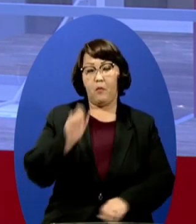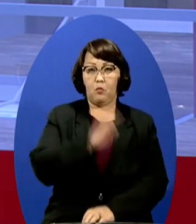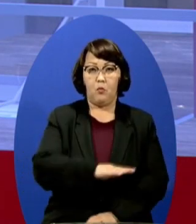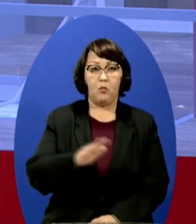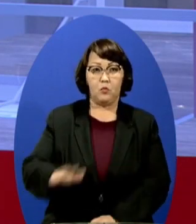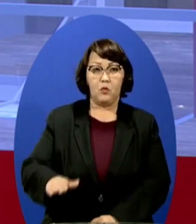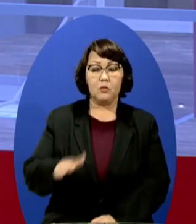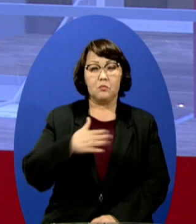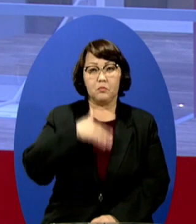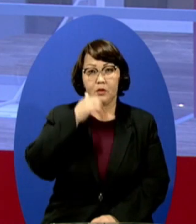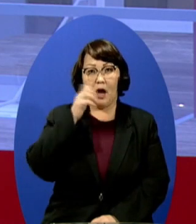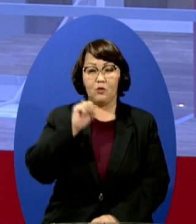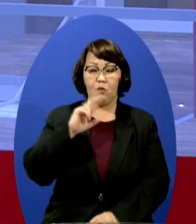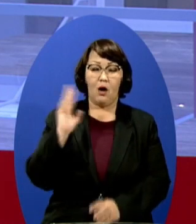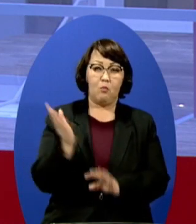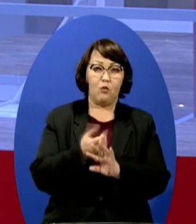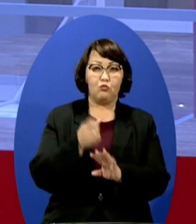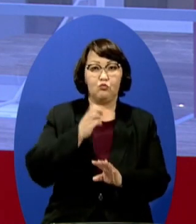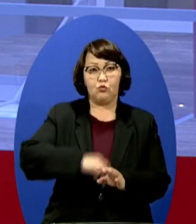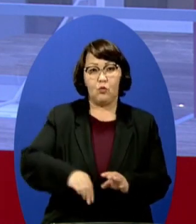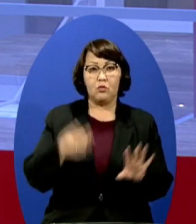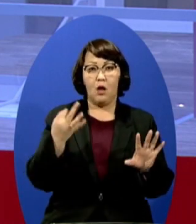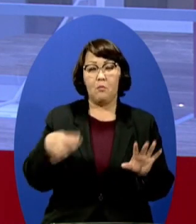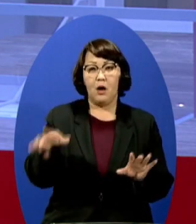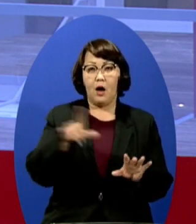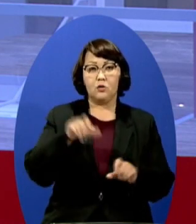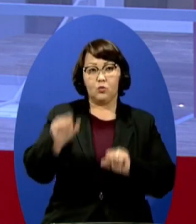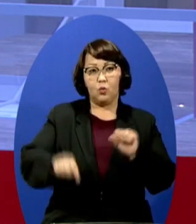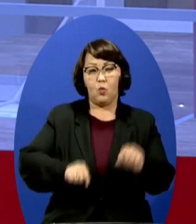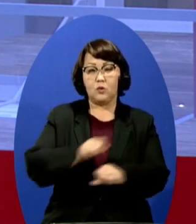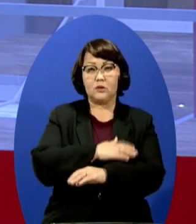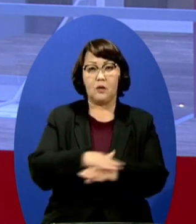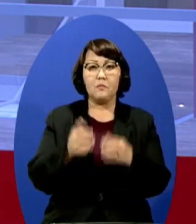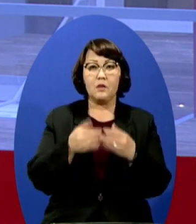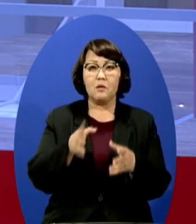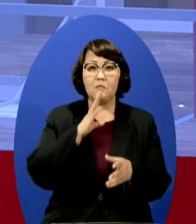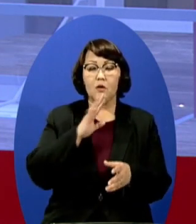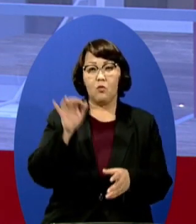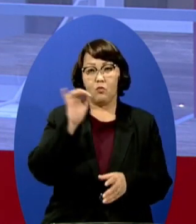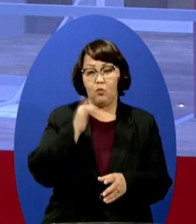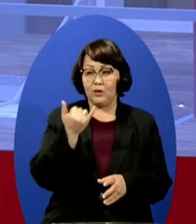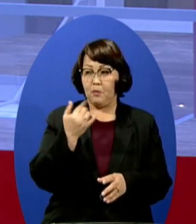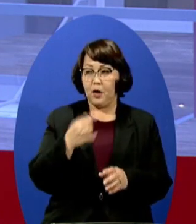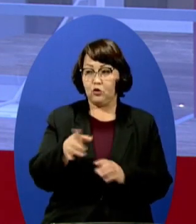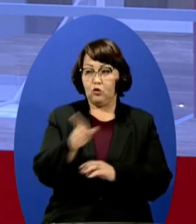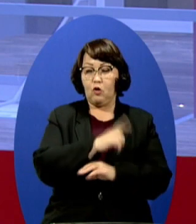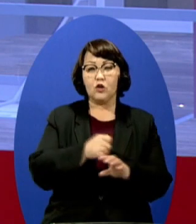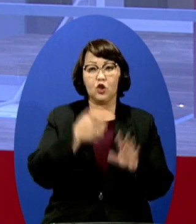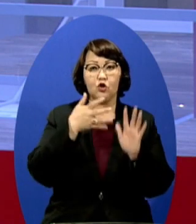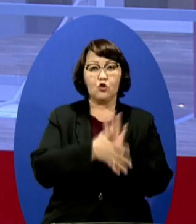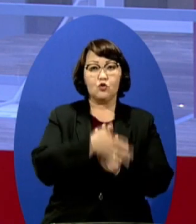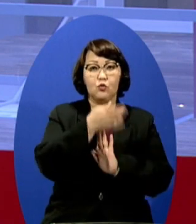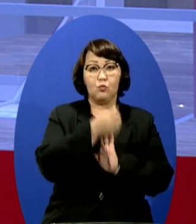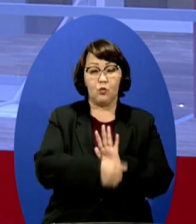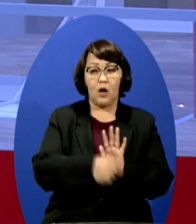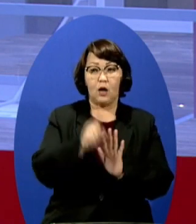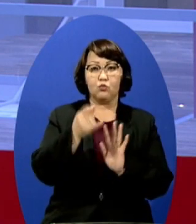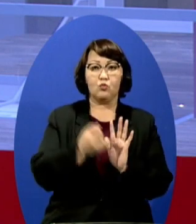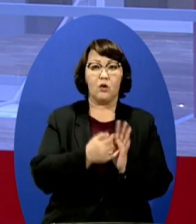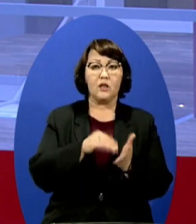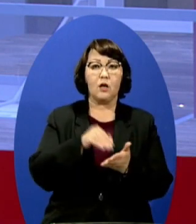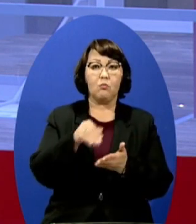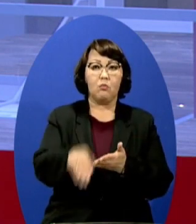аюулгүй байдлыг хангах зорилгоор нийслэлийн 8 байршилд дугуйн замтай болно. Үүнд нийслэлийн төсвөөс 16 дэрэм төгрөг зарцуулахаар төлөвлөсөн шинэ дугуйн